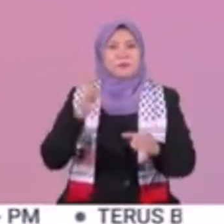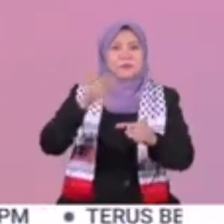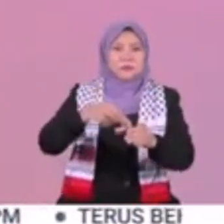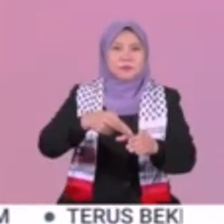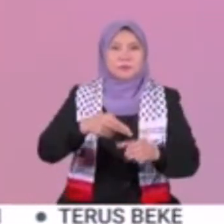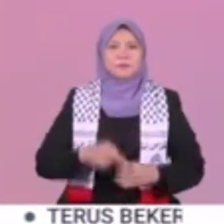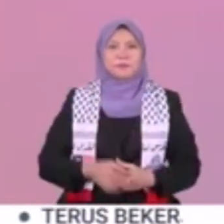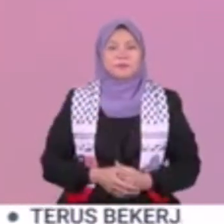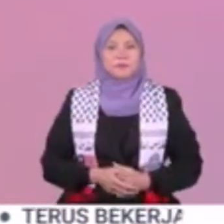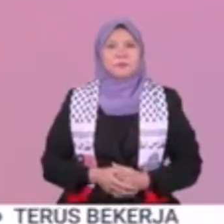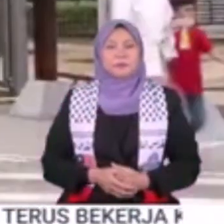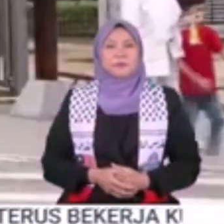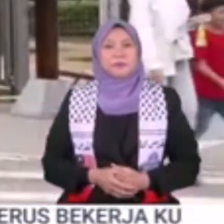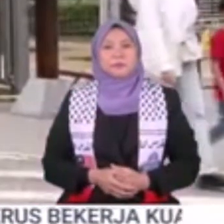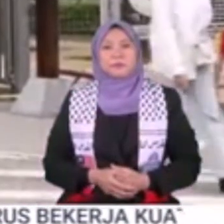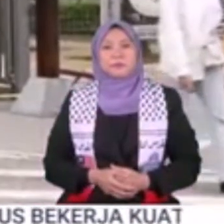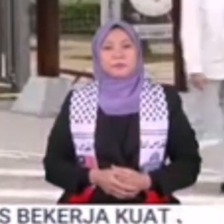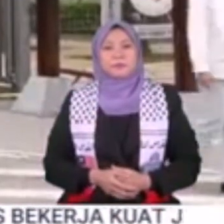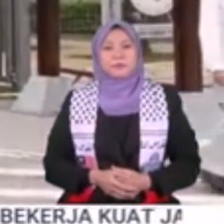menyertainya.